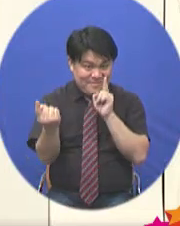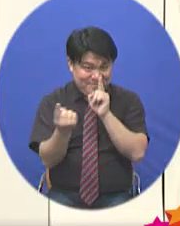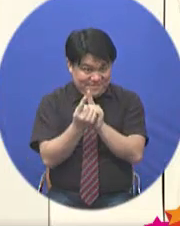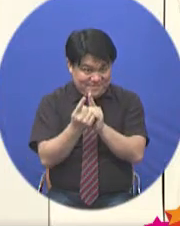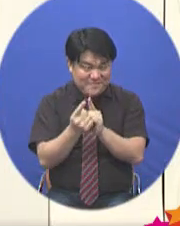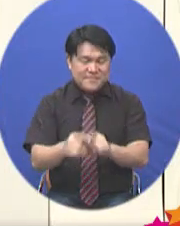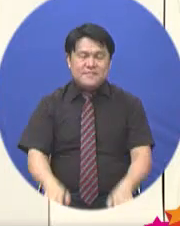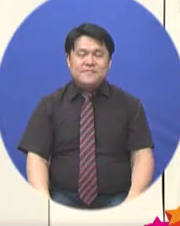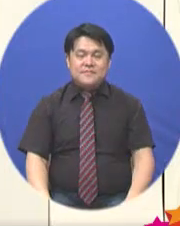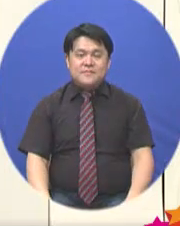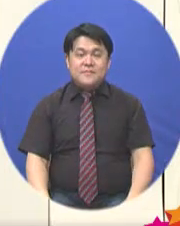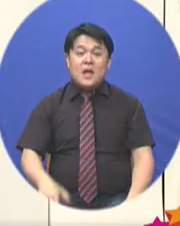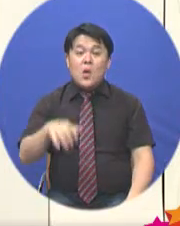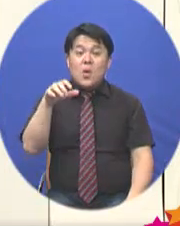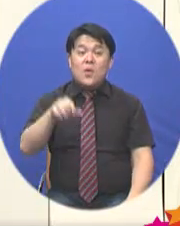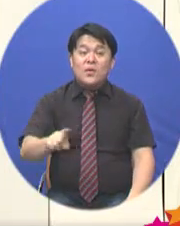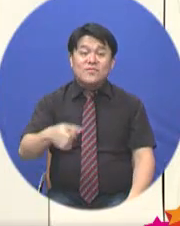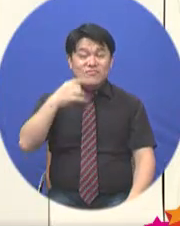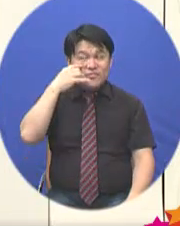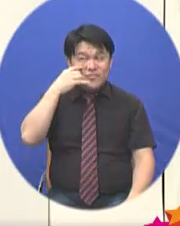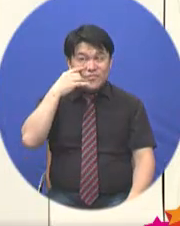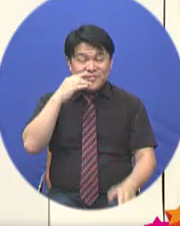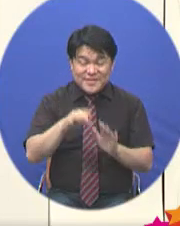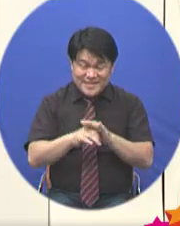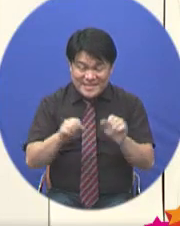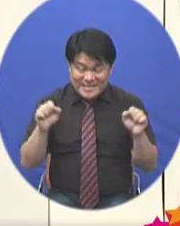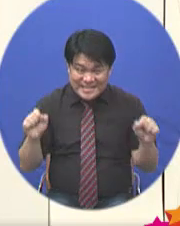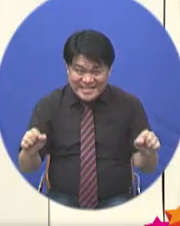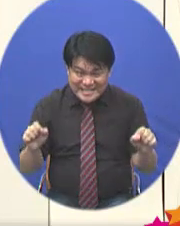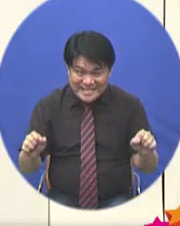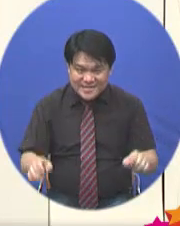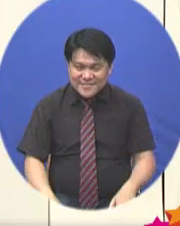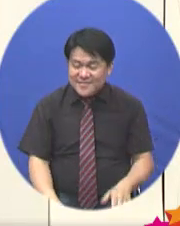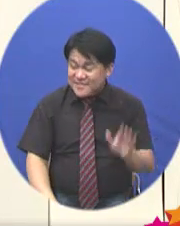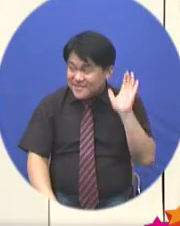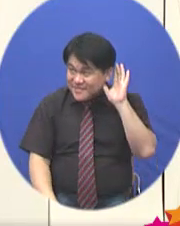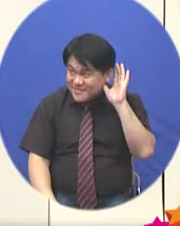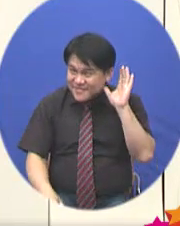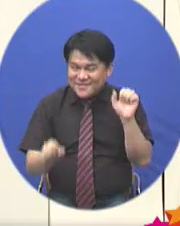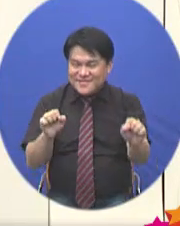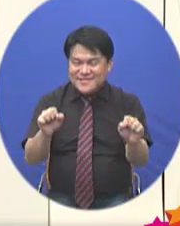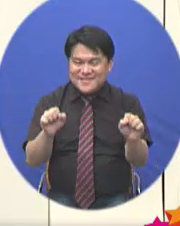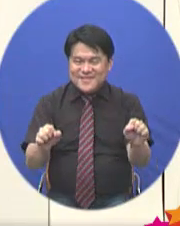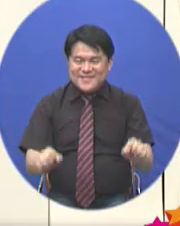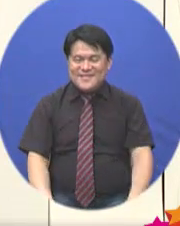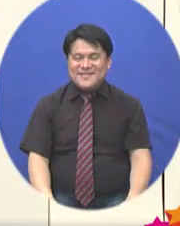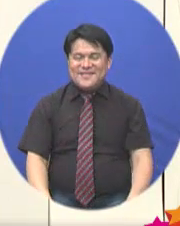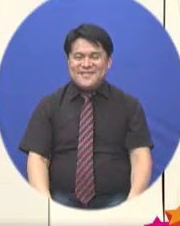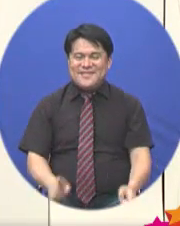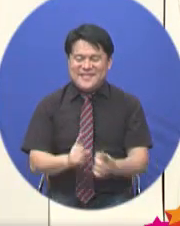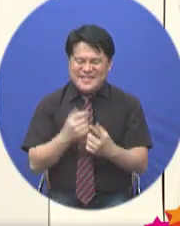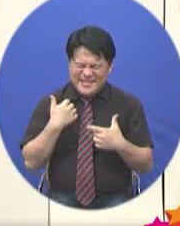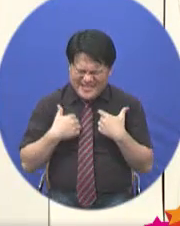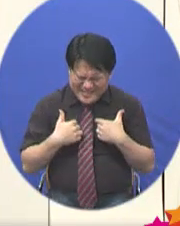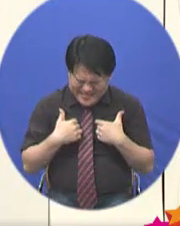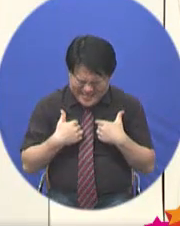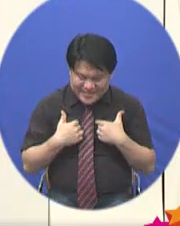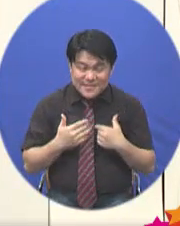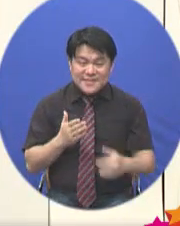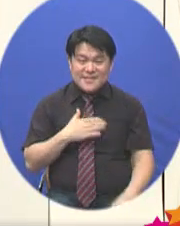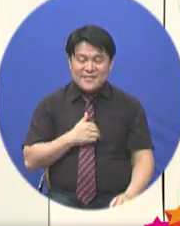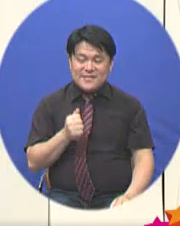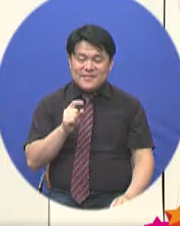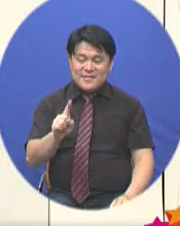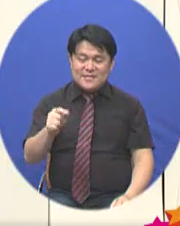모시러 어디로 갈지 궁금합니다. 안녕하세요. 안녕하세요. 네, 반갑습니다. 네, 저는